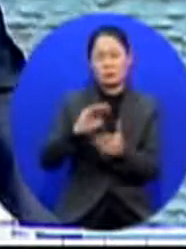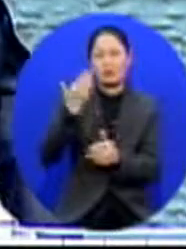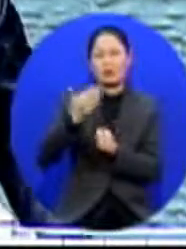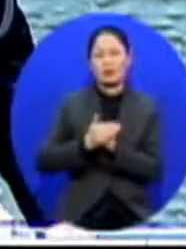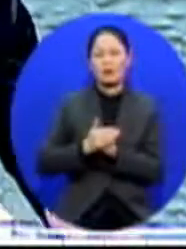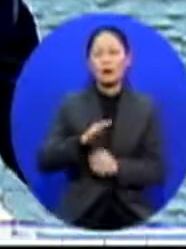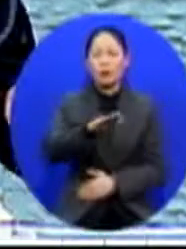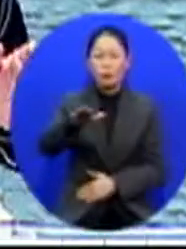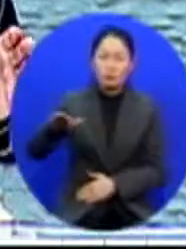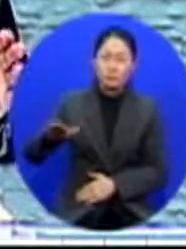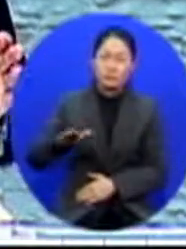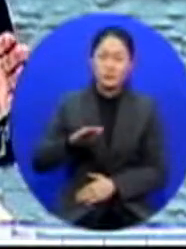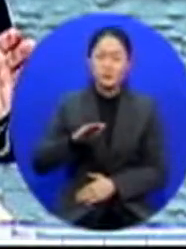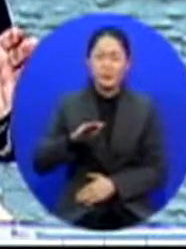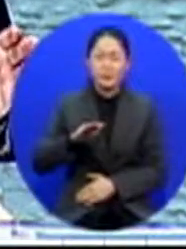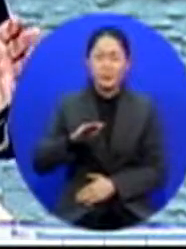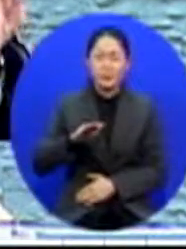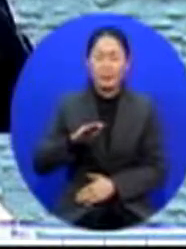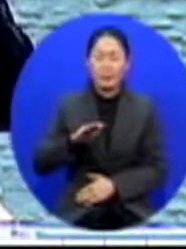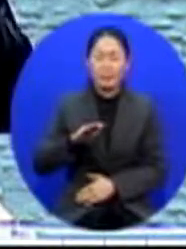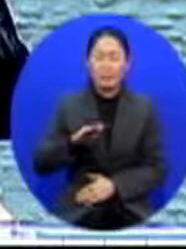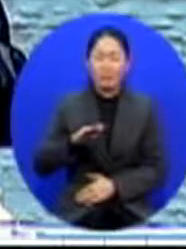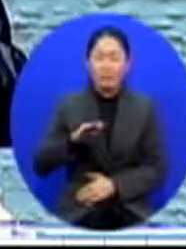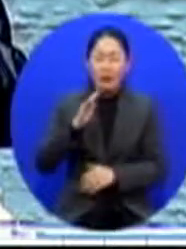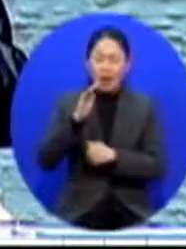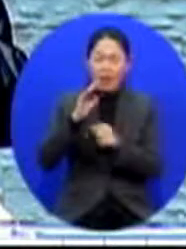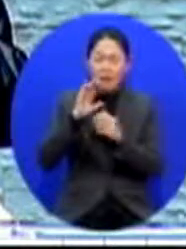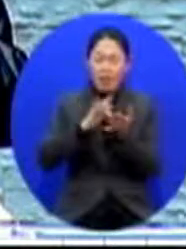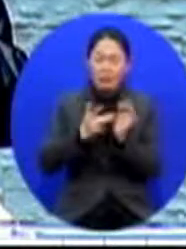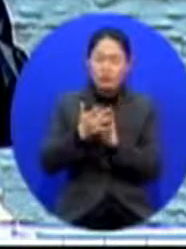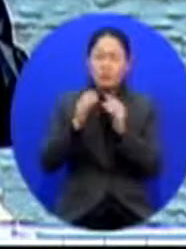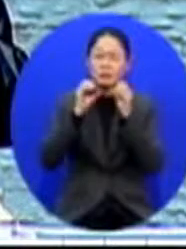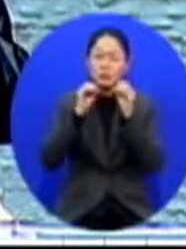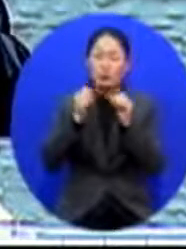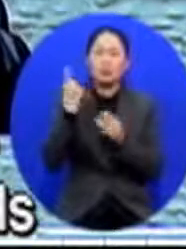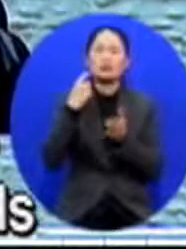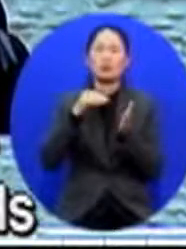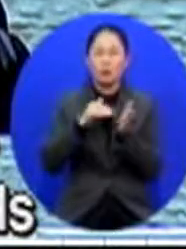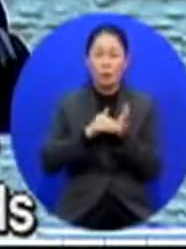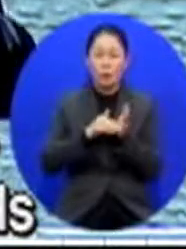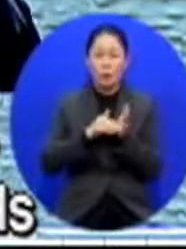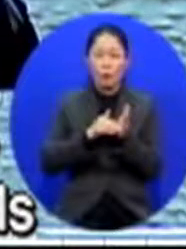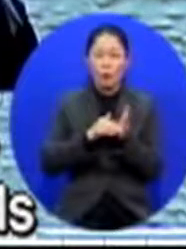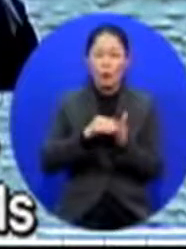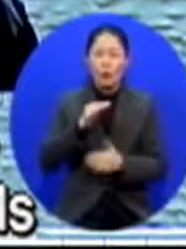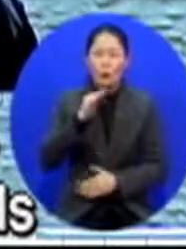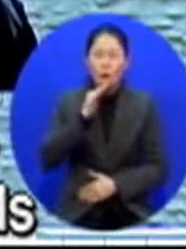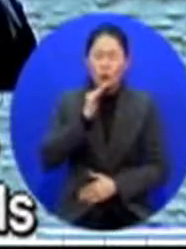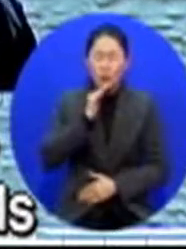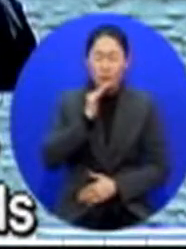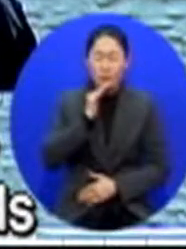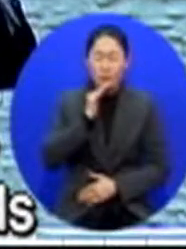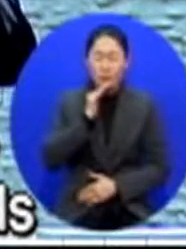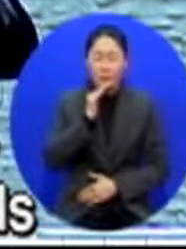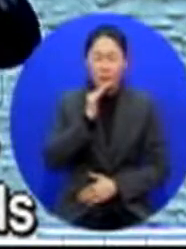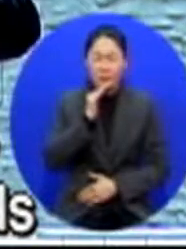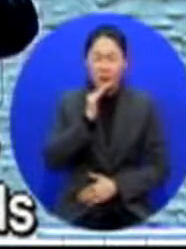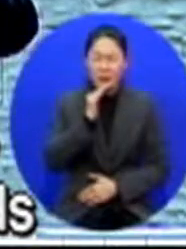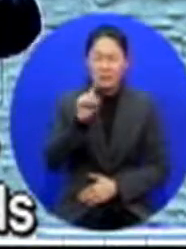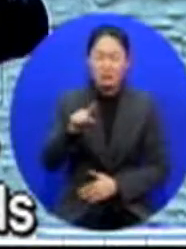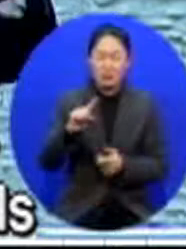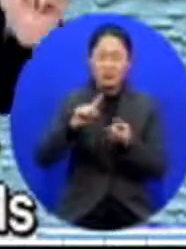성도 여러분 예수님의 전도를 듣고 노을 쪽으로 적 때에 감을 가졌던